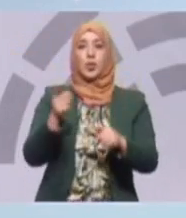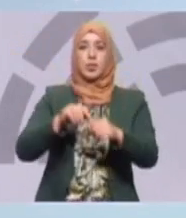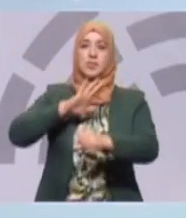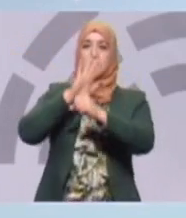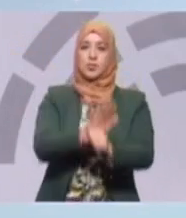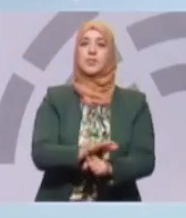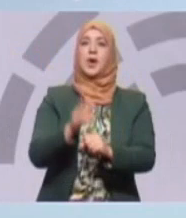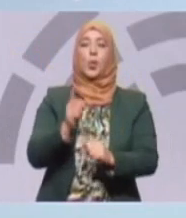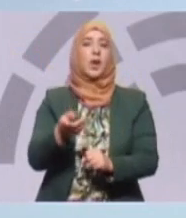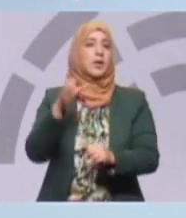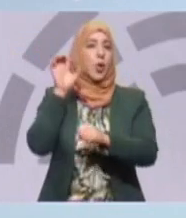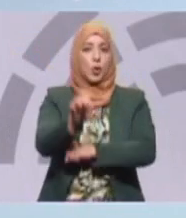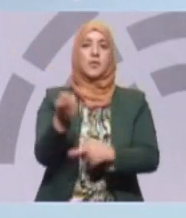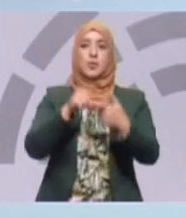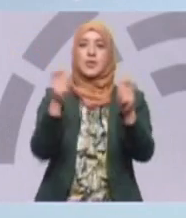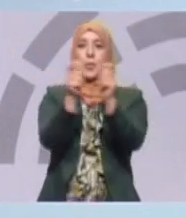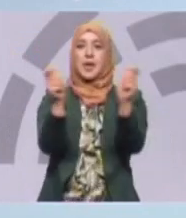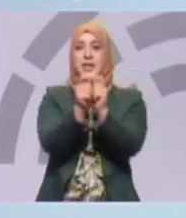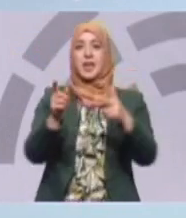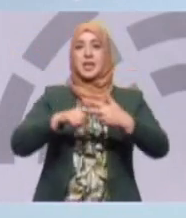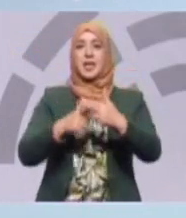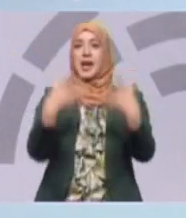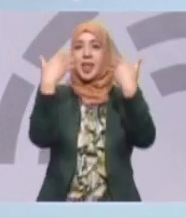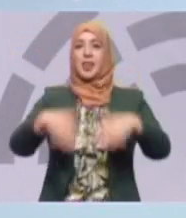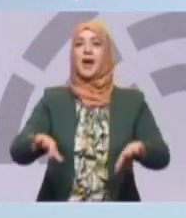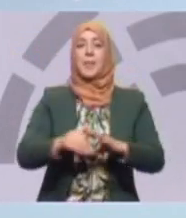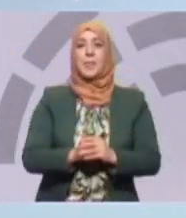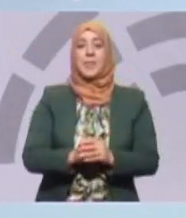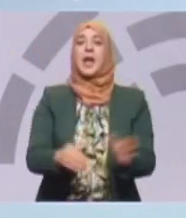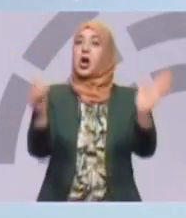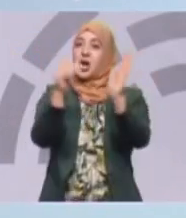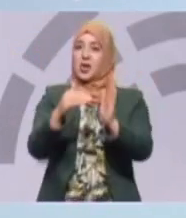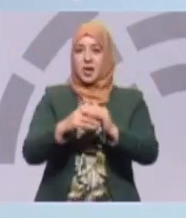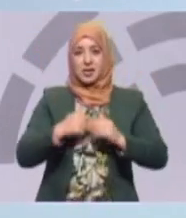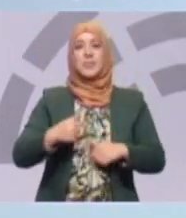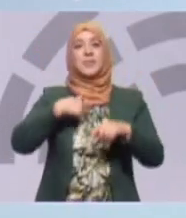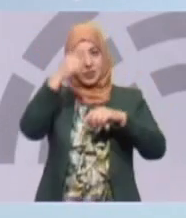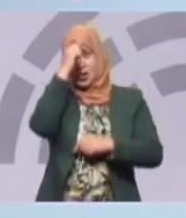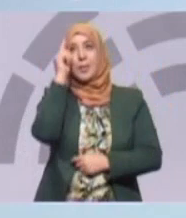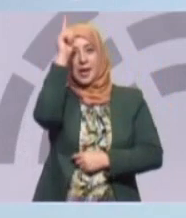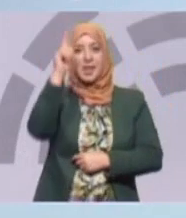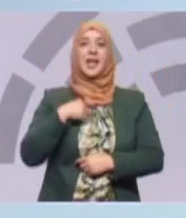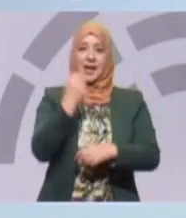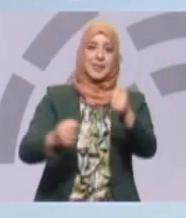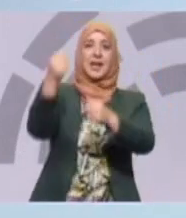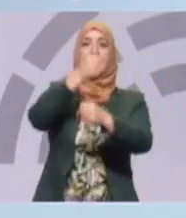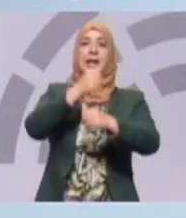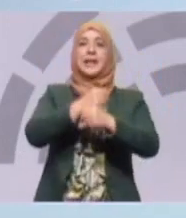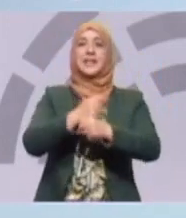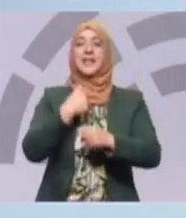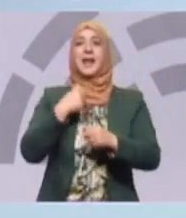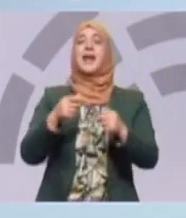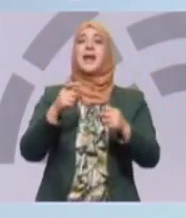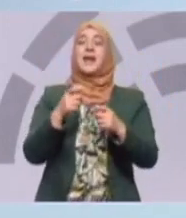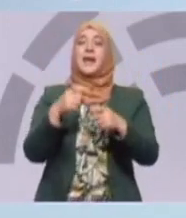هذا الى جانب غلق المؤسسات الصناعيه والتفويت فيها وعليه سنعمل باذن الله على ارساء نسيج اقتصادي